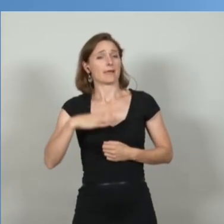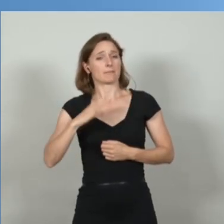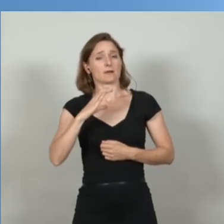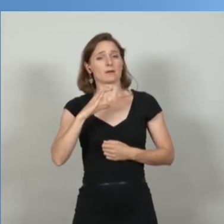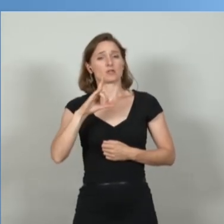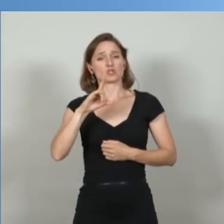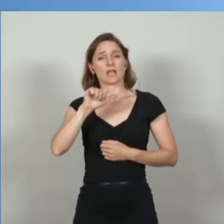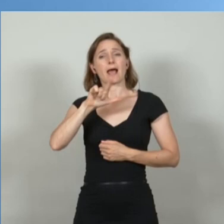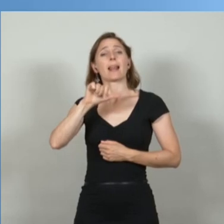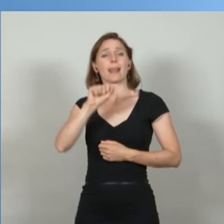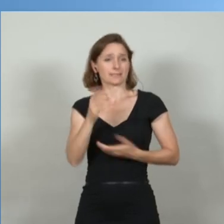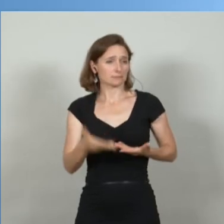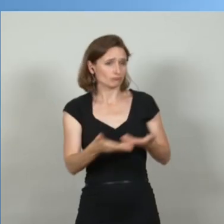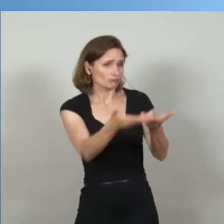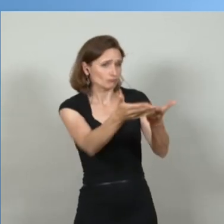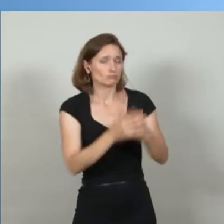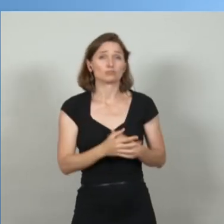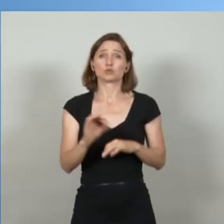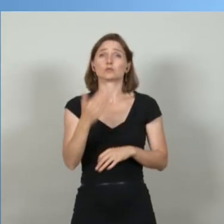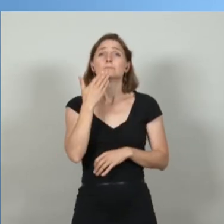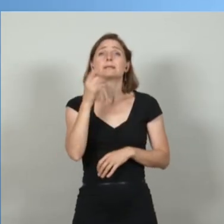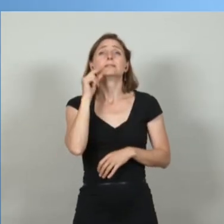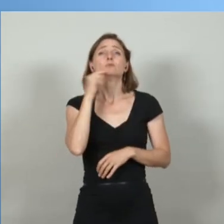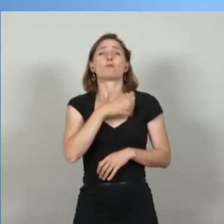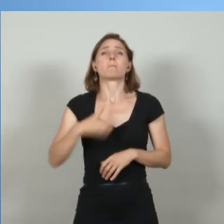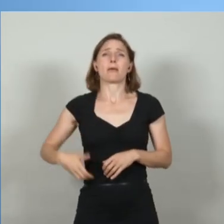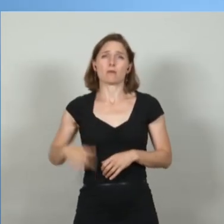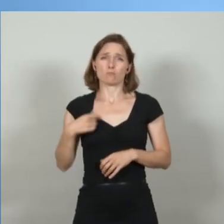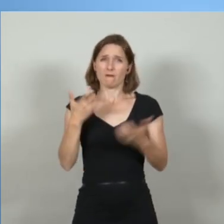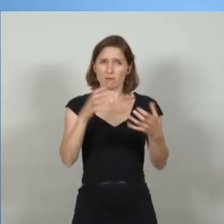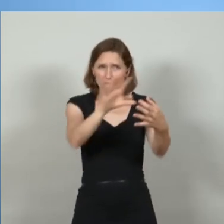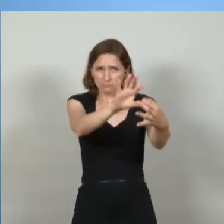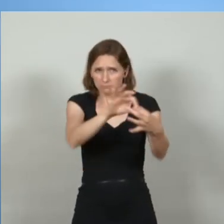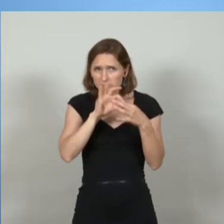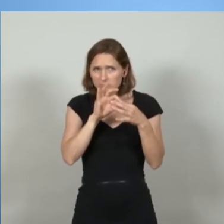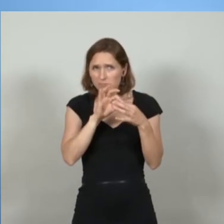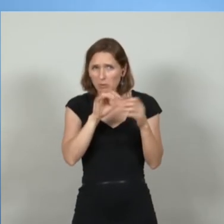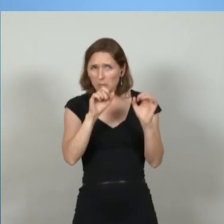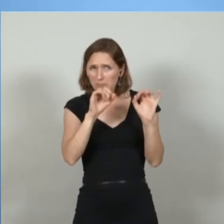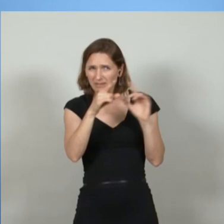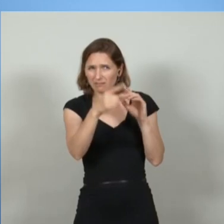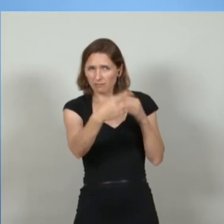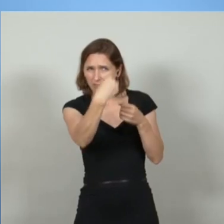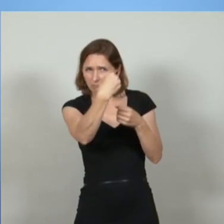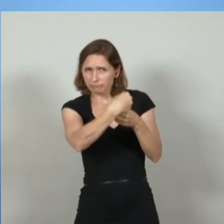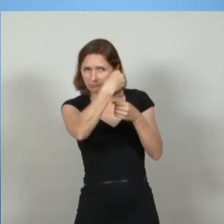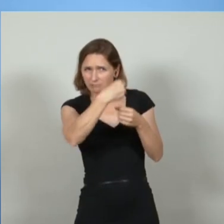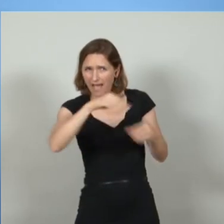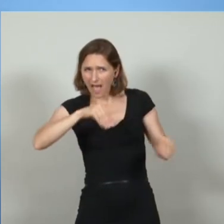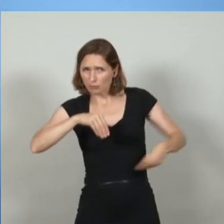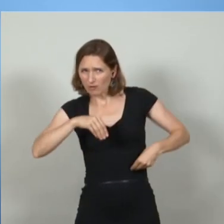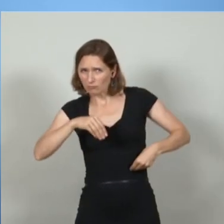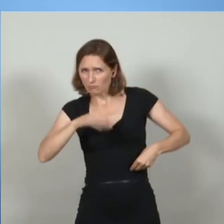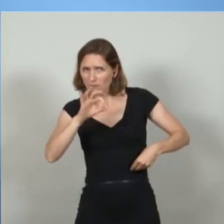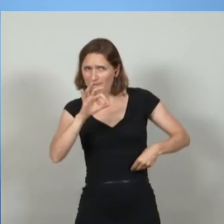oui merci Monsieur le Maire moi je voulais rebondir sur une espèce de mise en accusation indirecte sur la résonance nationale de